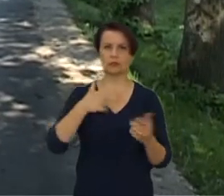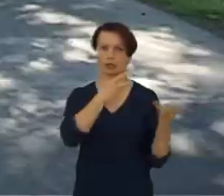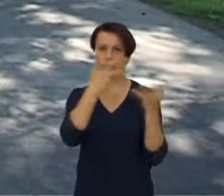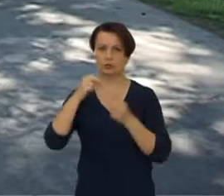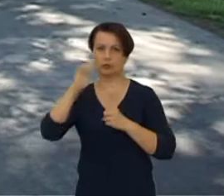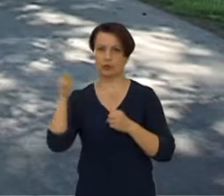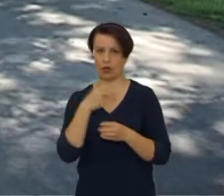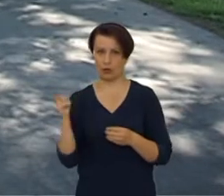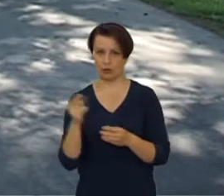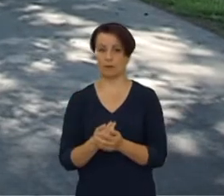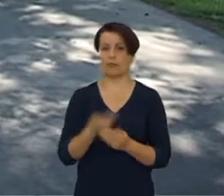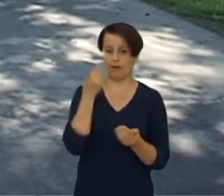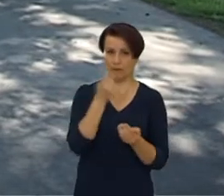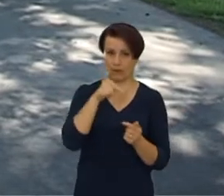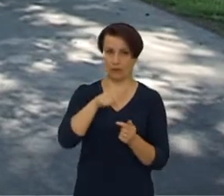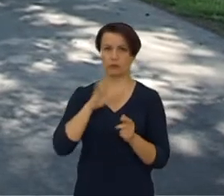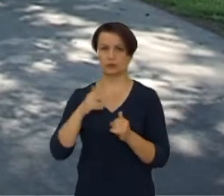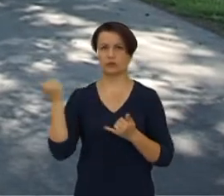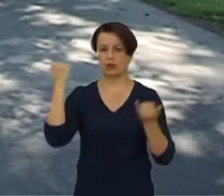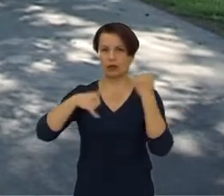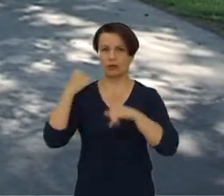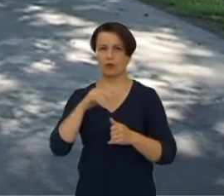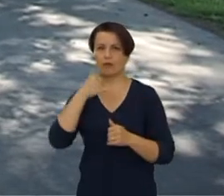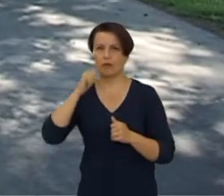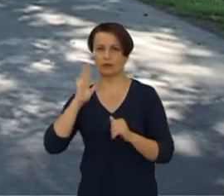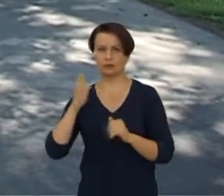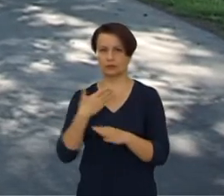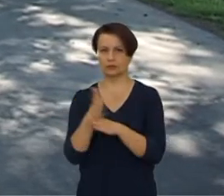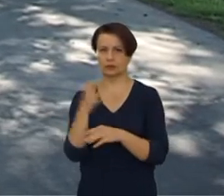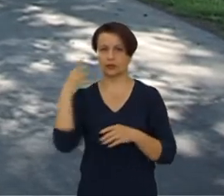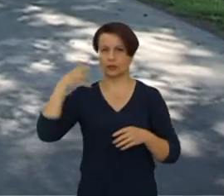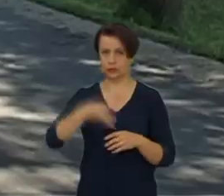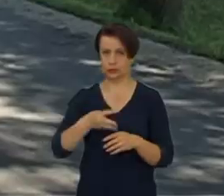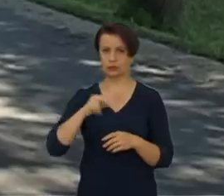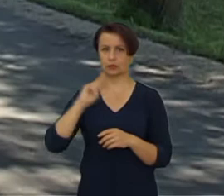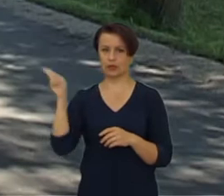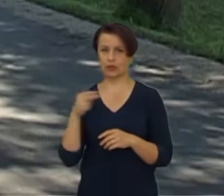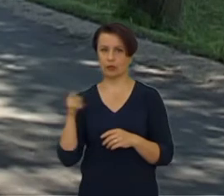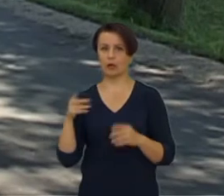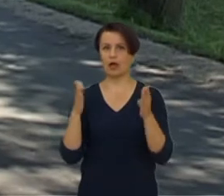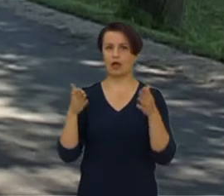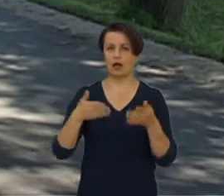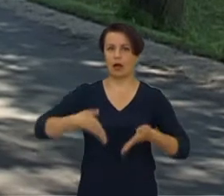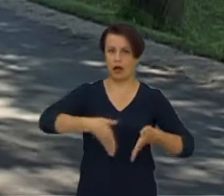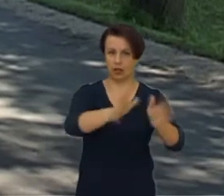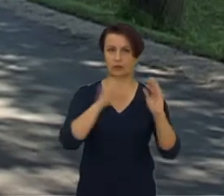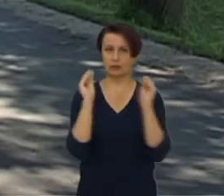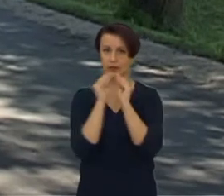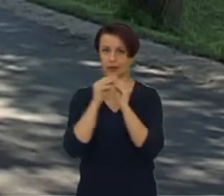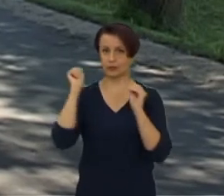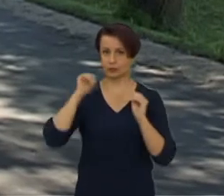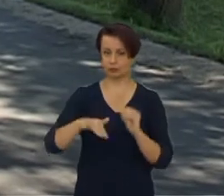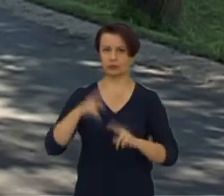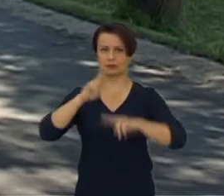1 755 800 eurų, iš kurių kontroliniams laboratoriniams bandymams atlikti skirta 4 000, gatvių inventorizacijai